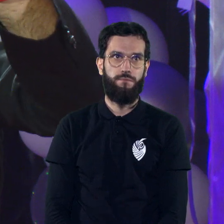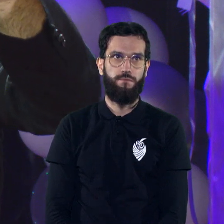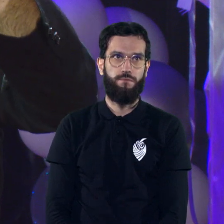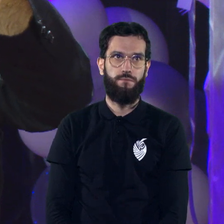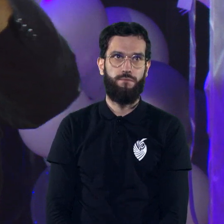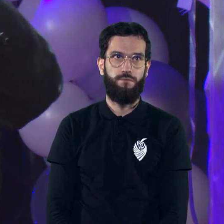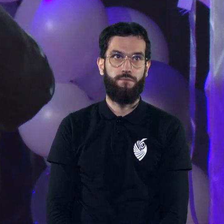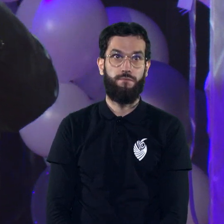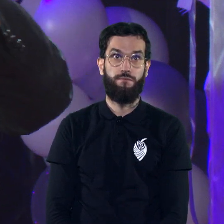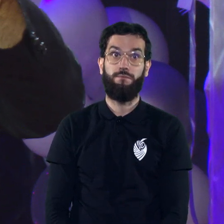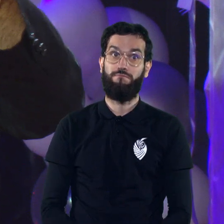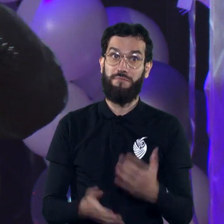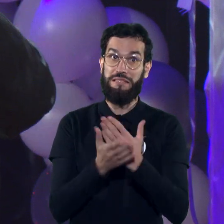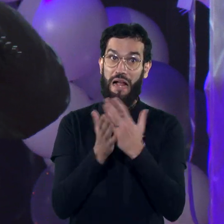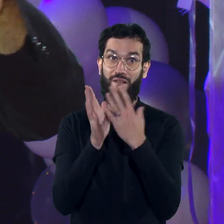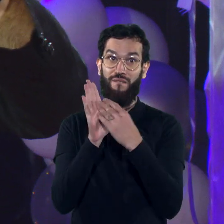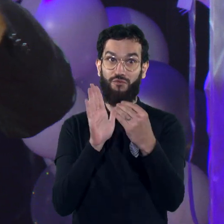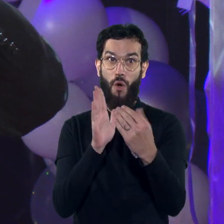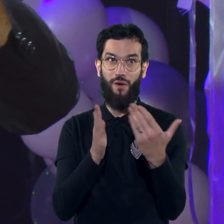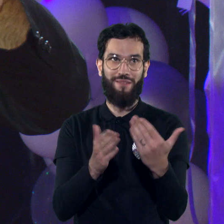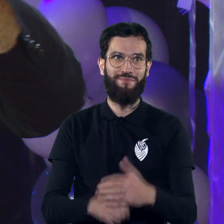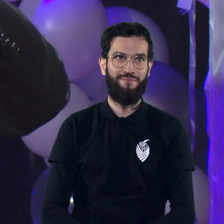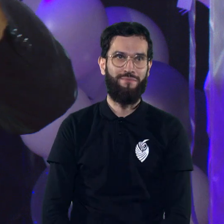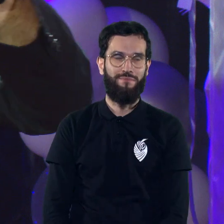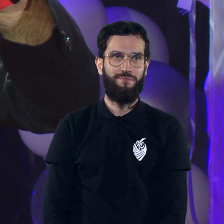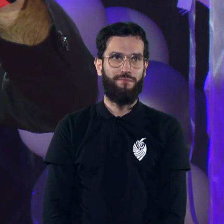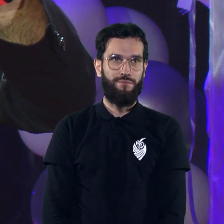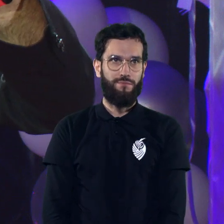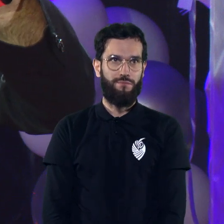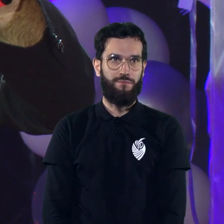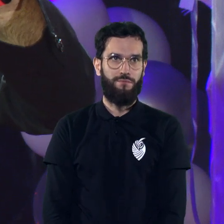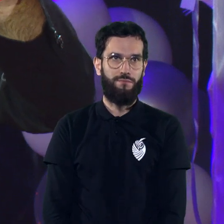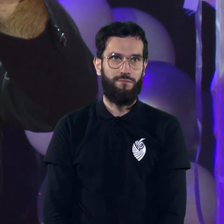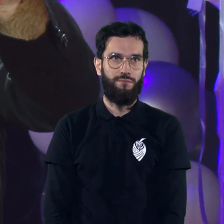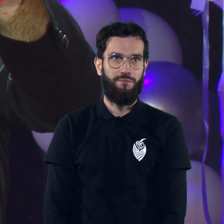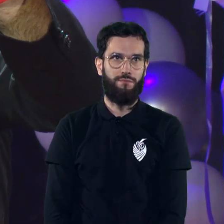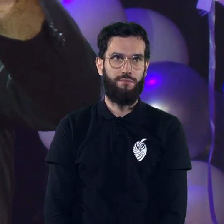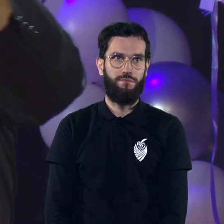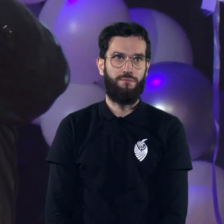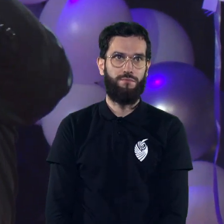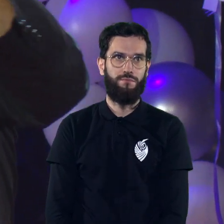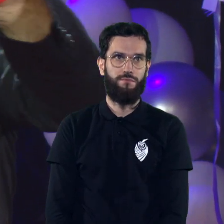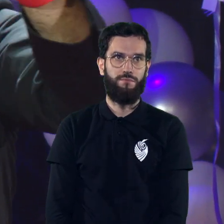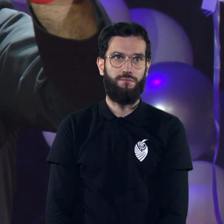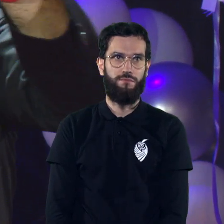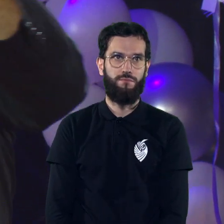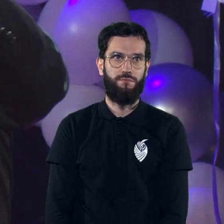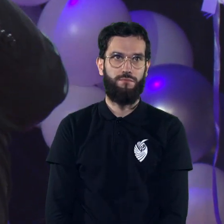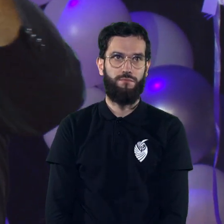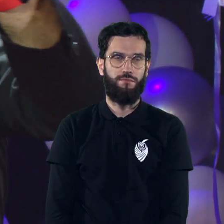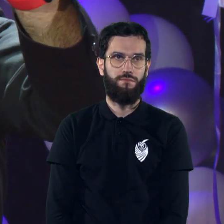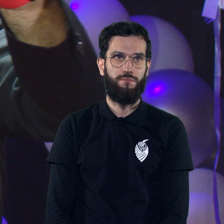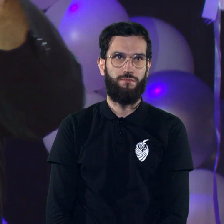Teraz to isté s malíčkom. To je v tieni pes. Ak vám išlo aj to, tak to môžeme striedať.